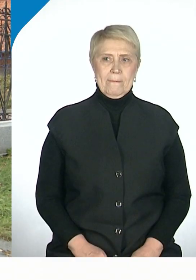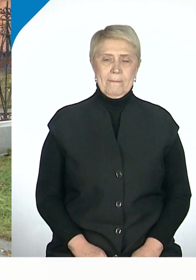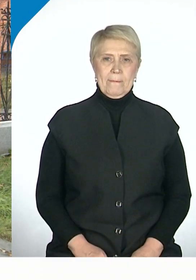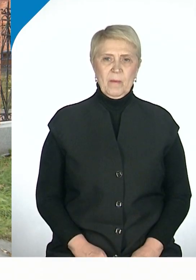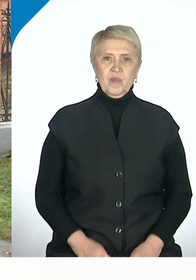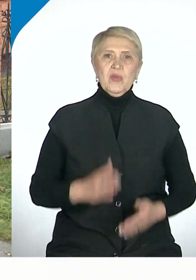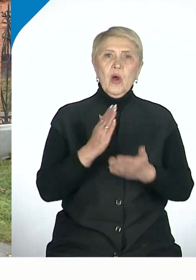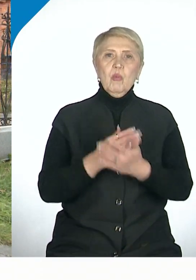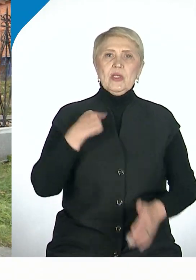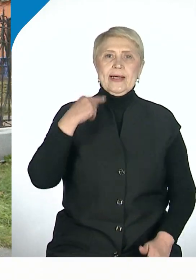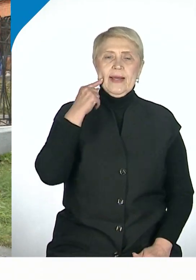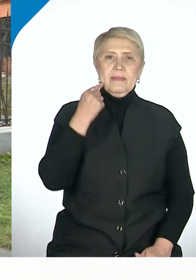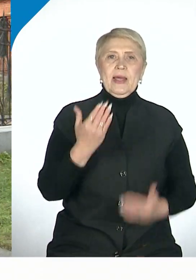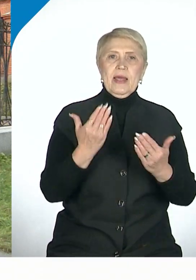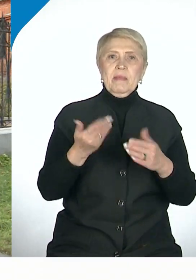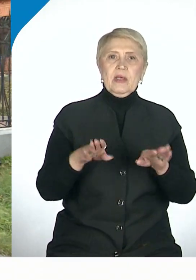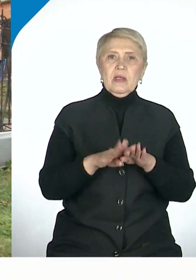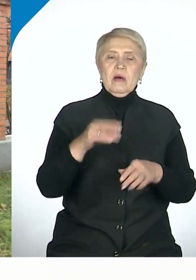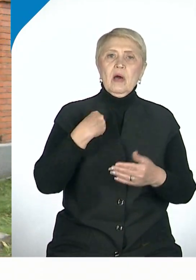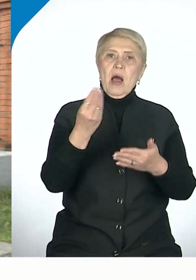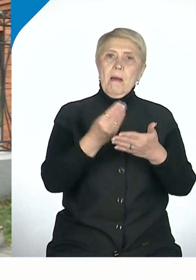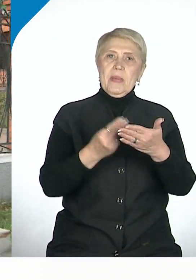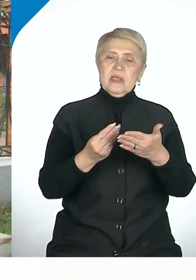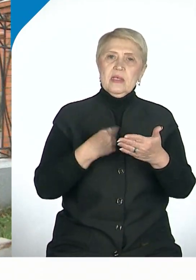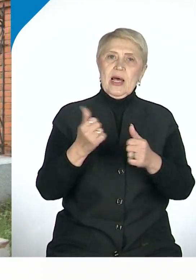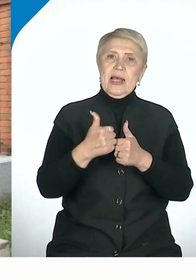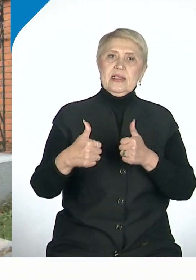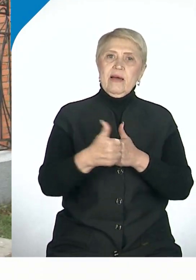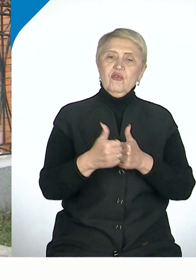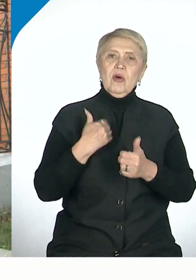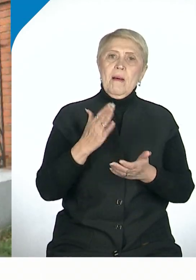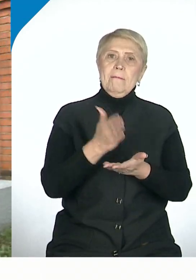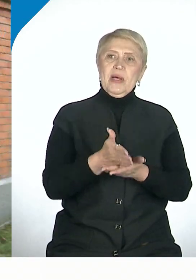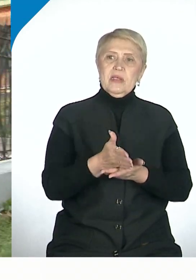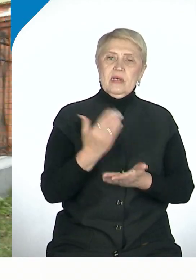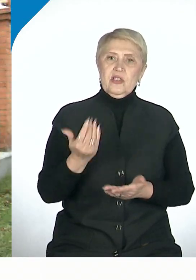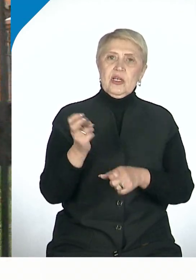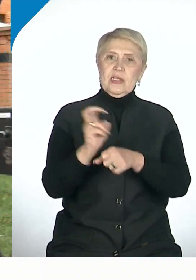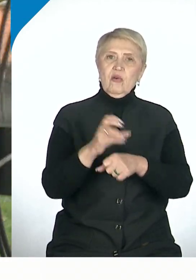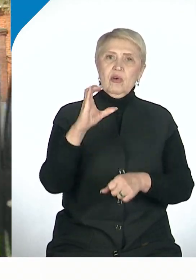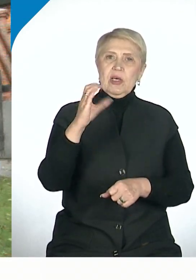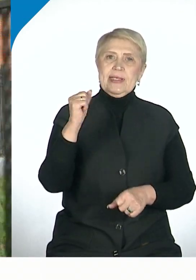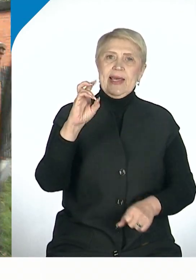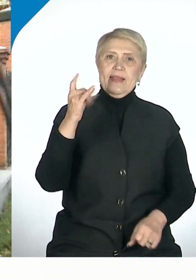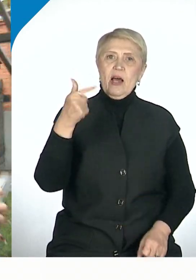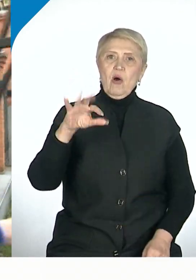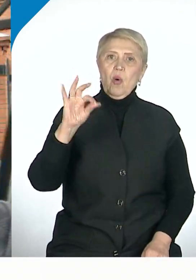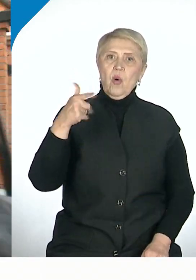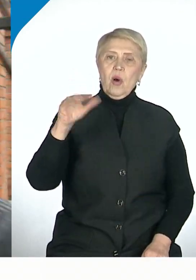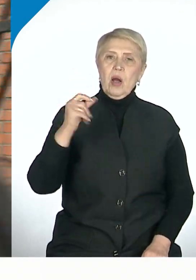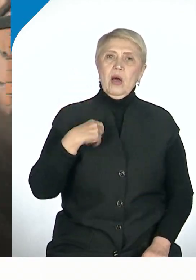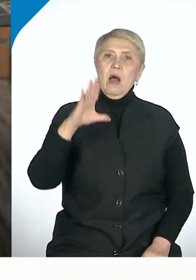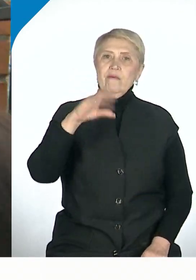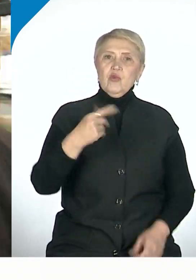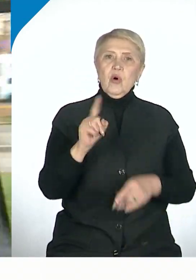Будь скромнее. Именно так можно описать основной посыл Торы. Мы сейчас заходим в синагогу. Локти, колени,